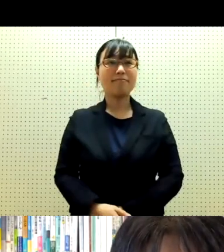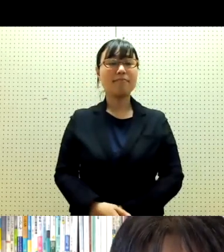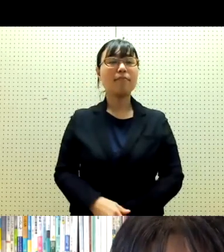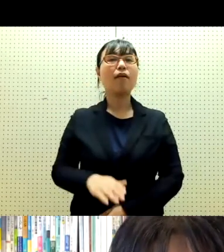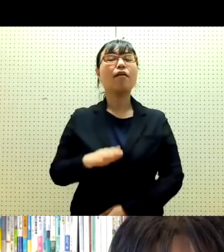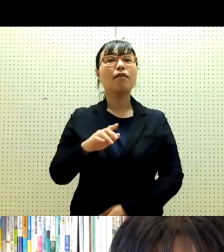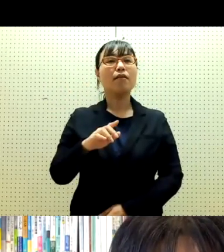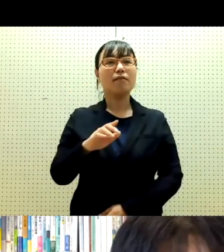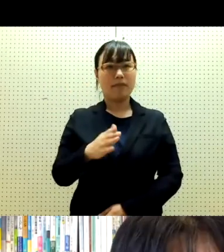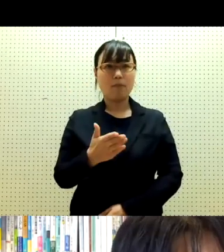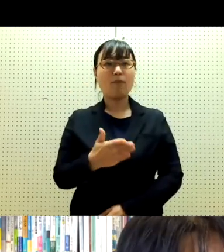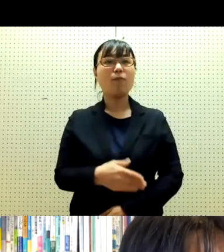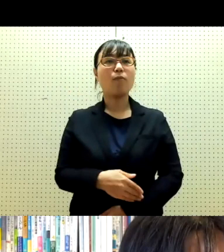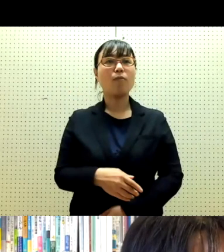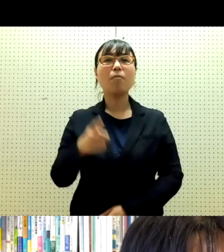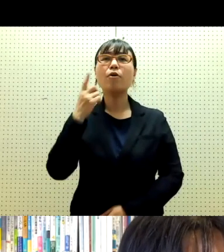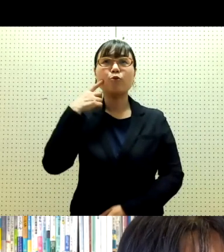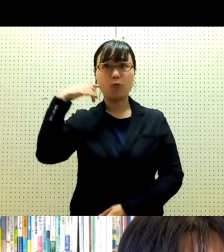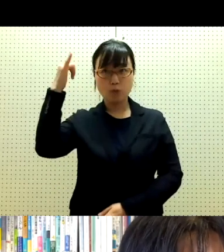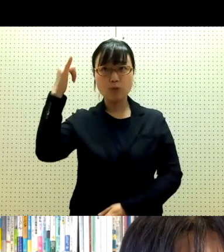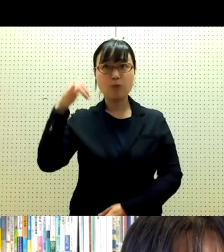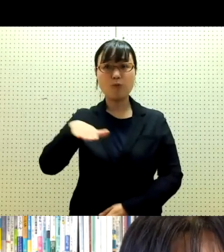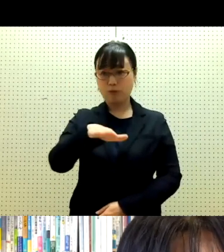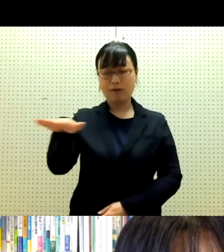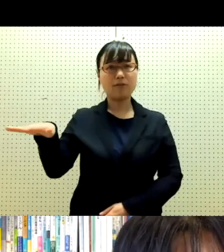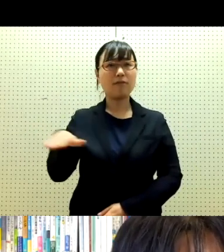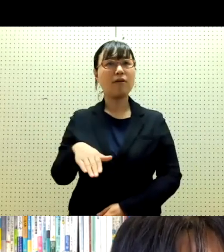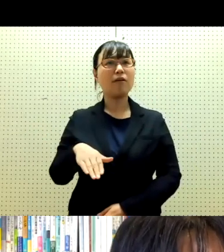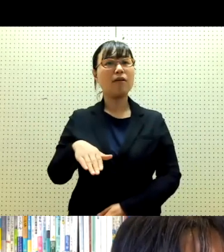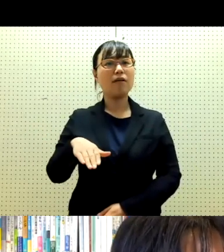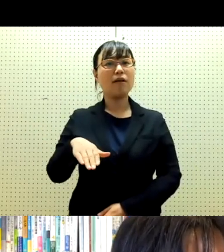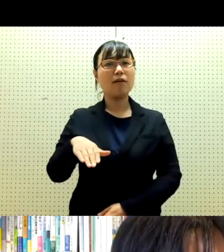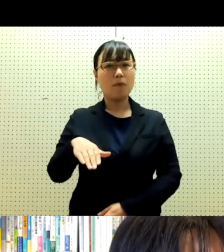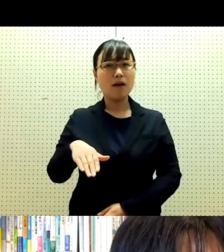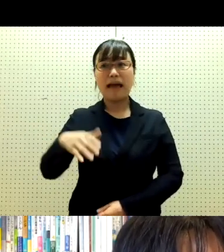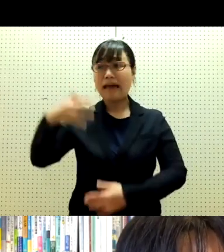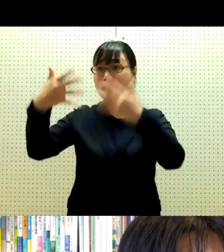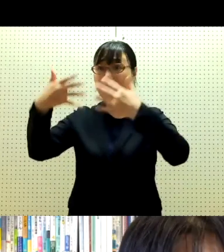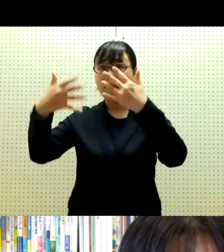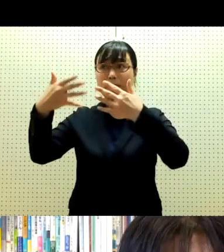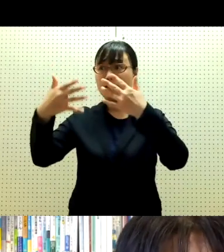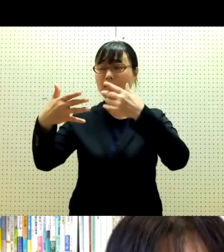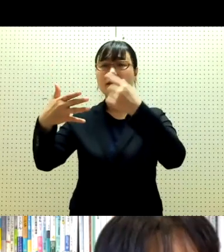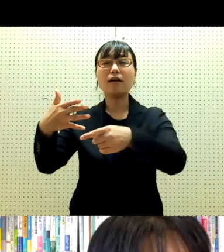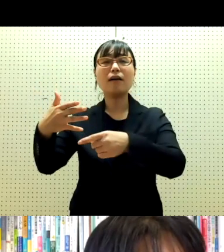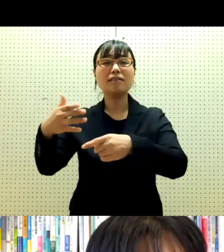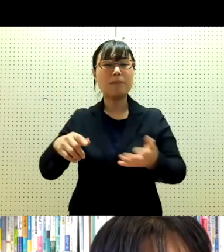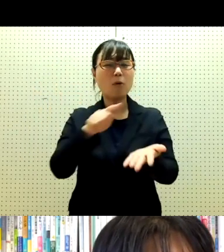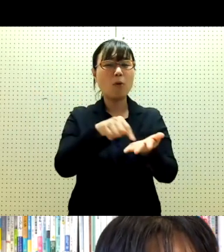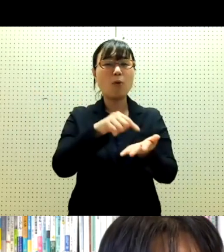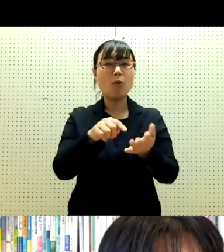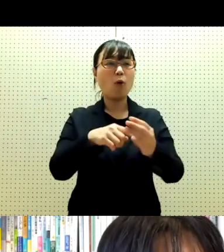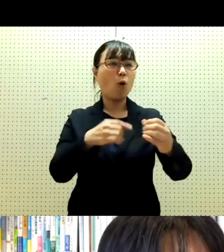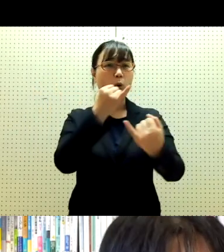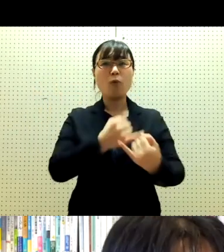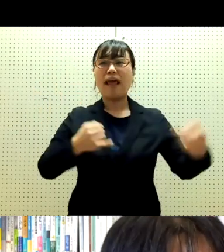はり親世代からすると、テレビを見ていたものが全部オンラインに移ったということで、長時間それを見